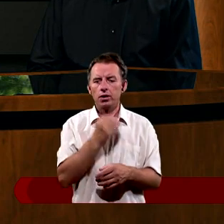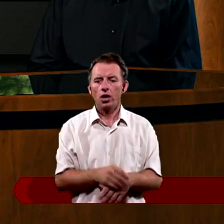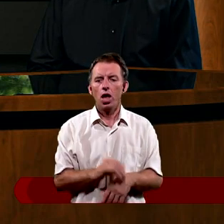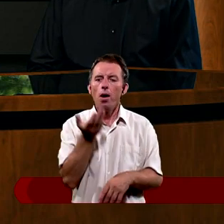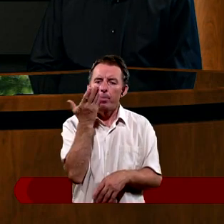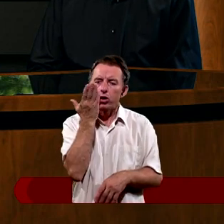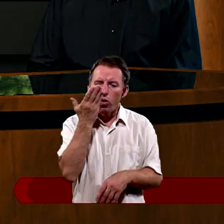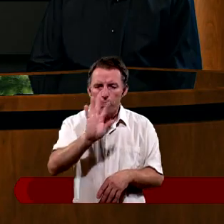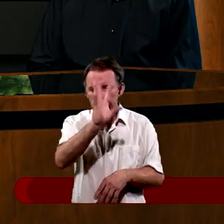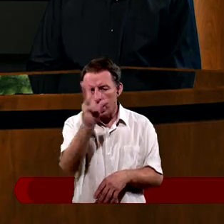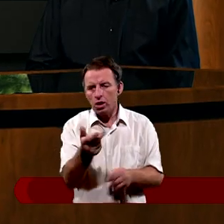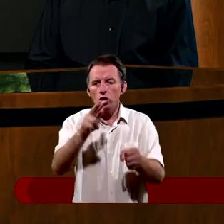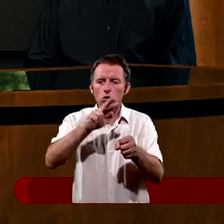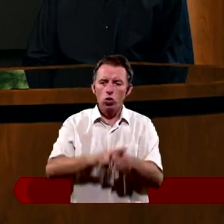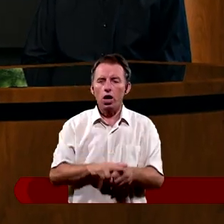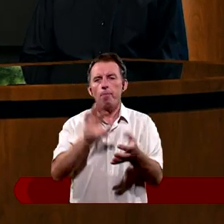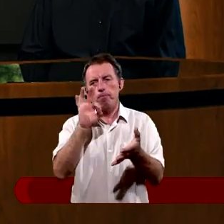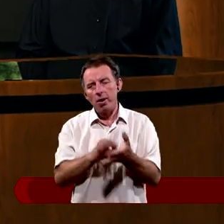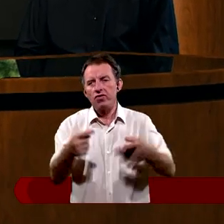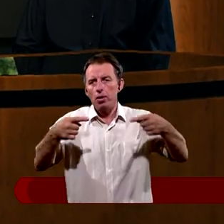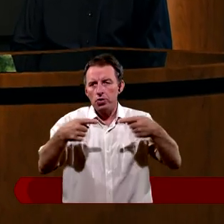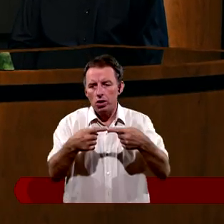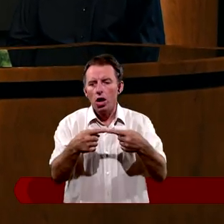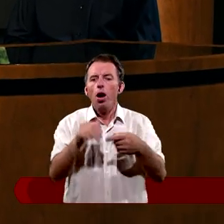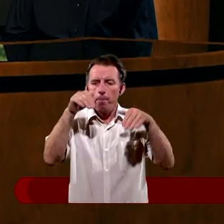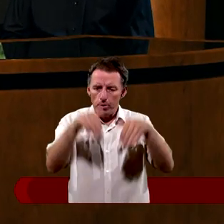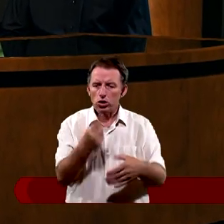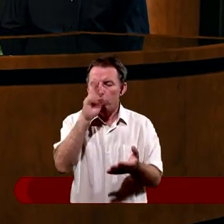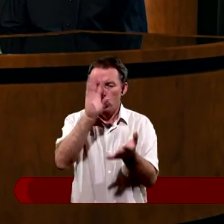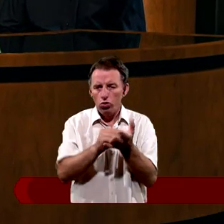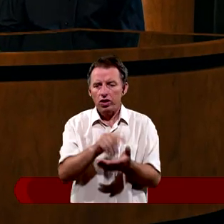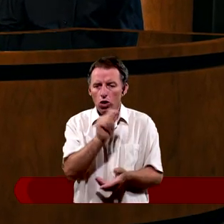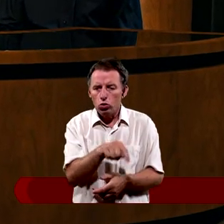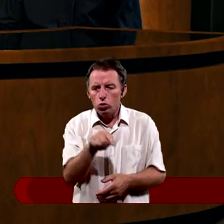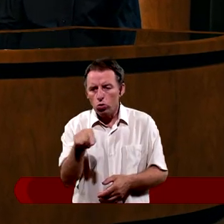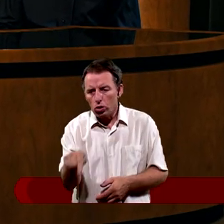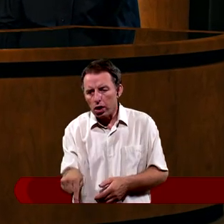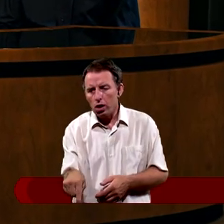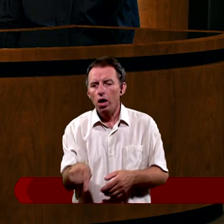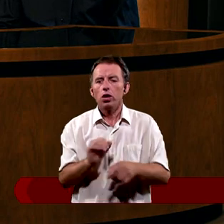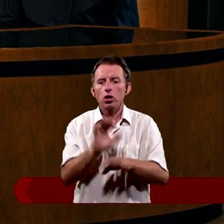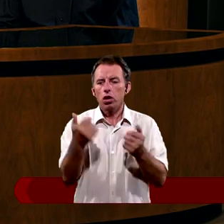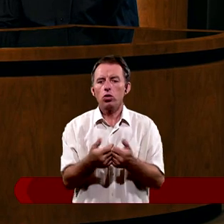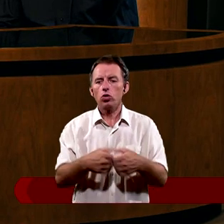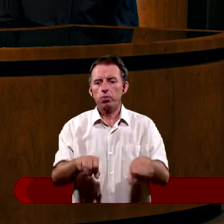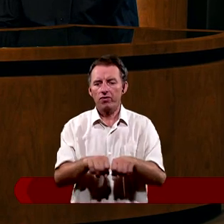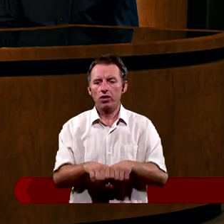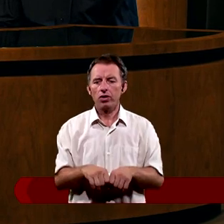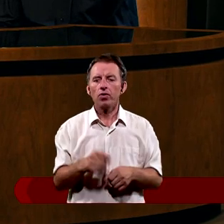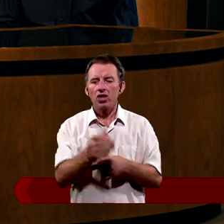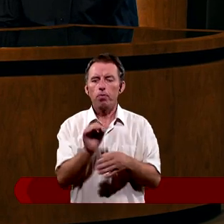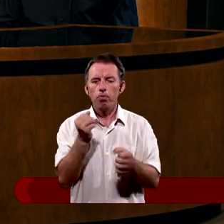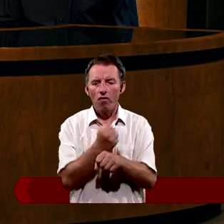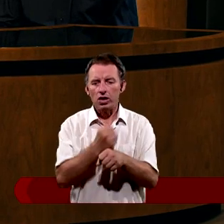taki bardzo piękny, którego w pewnym sensie możemy doświadczać tutaj, chociaż tak jak wszystko jest zachwiane i to w